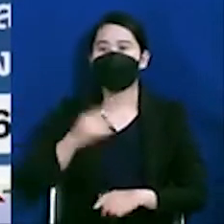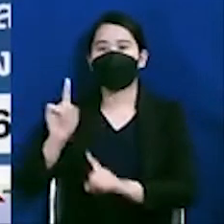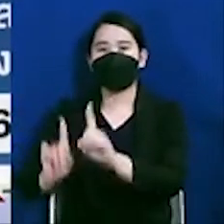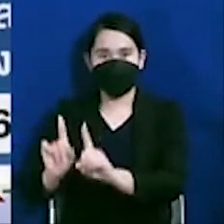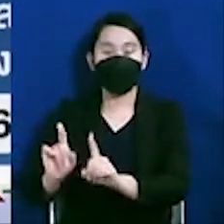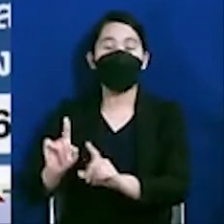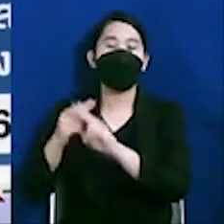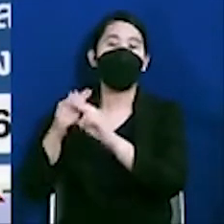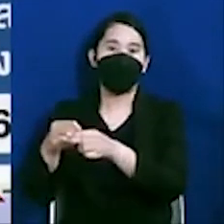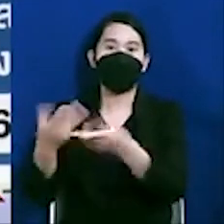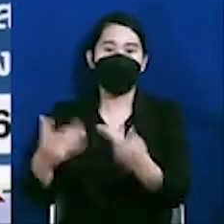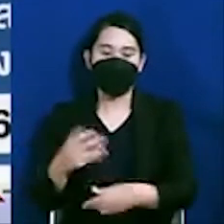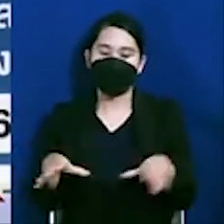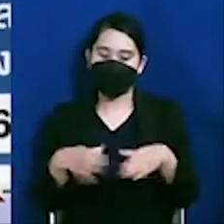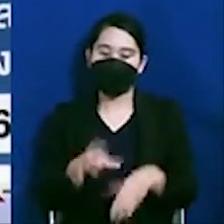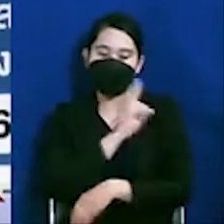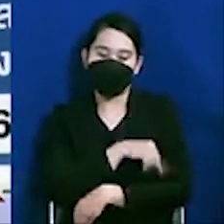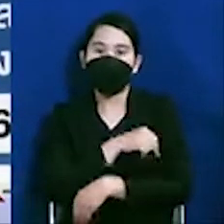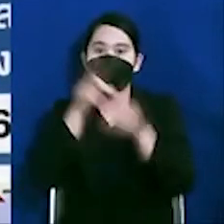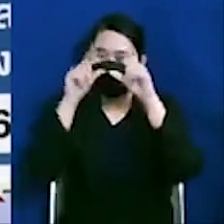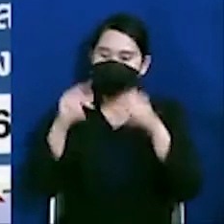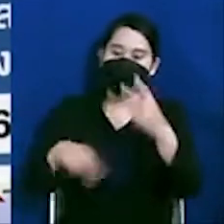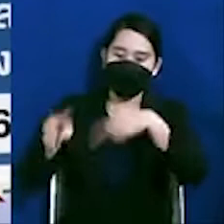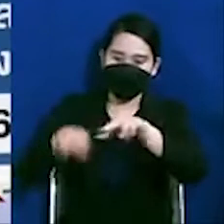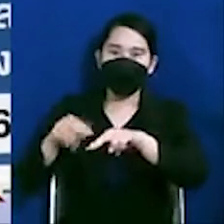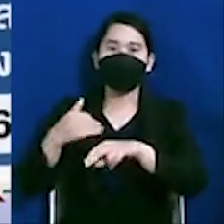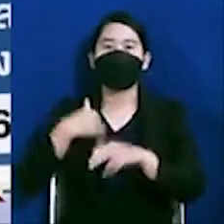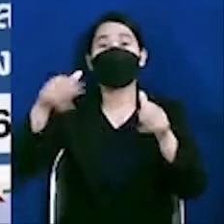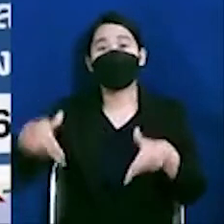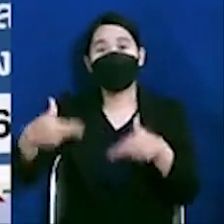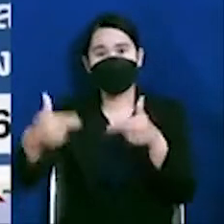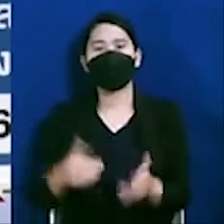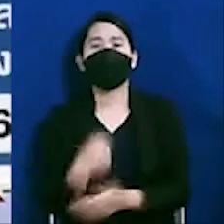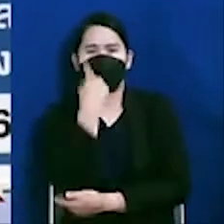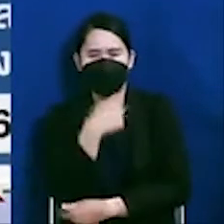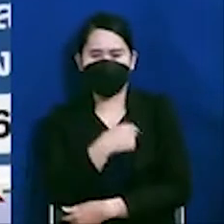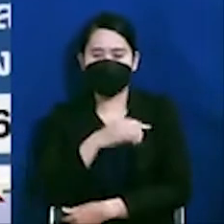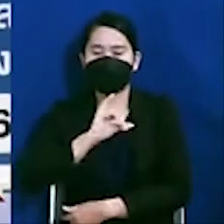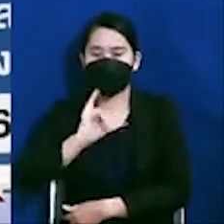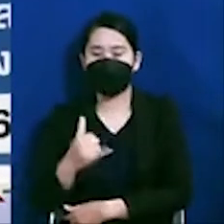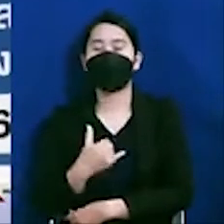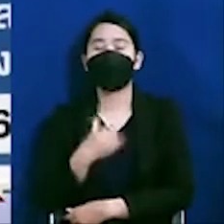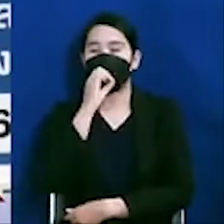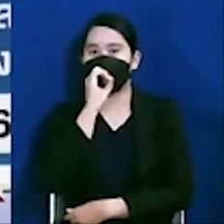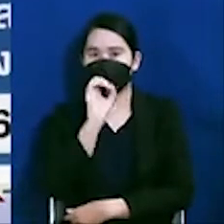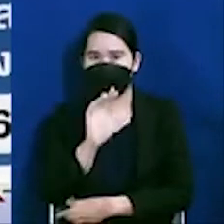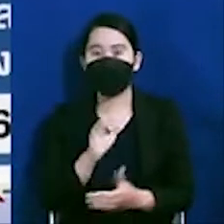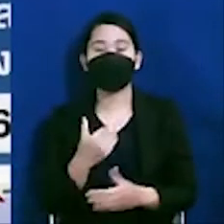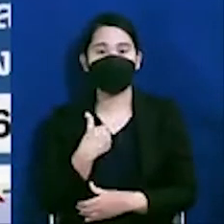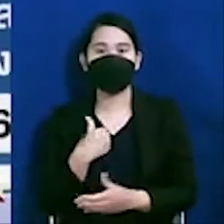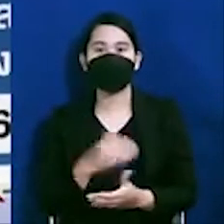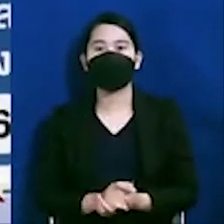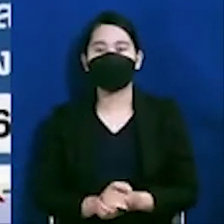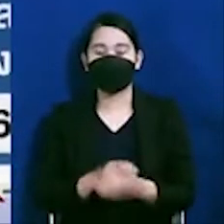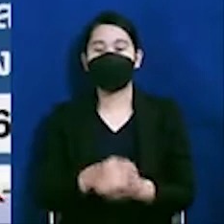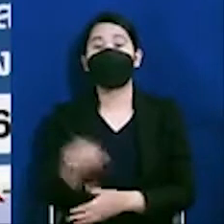หมอพยาบาลก็จะช่วยประเมินเพิ่มเติมนะครับในไลน์ที่ไม่มั่นใจเราก็จะอย่างที่เรียนไปแล้วที่ภาษาอังกฤษ